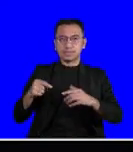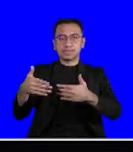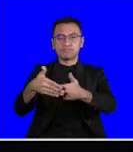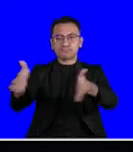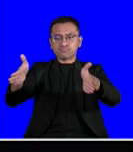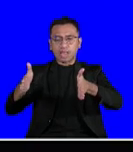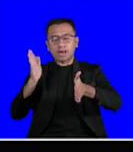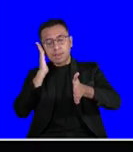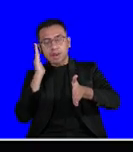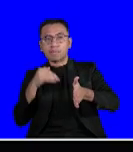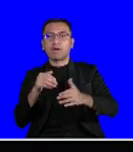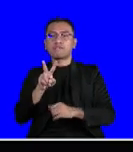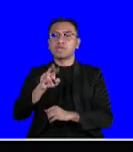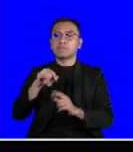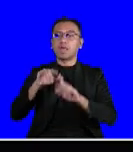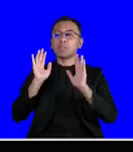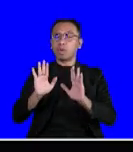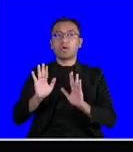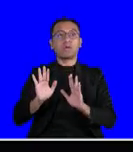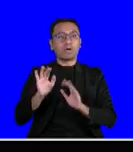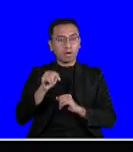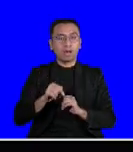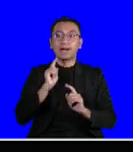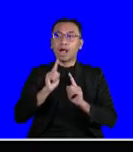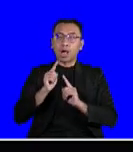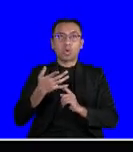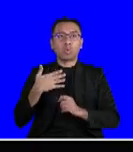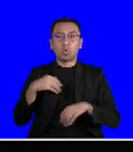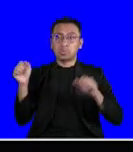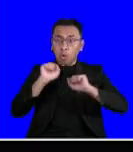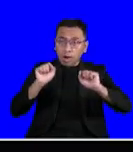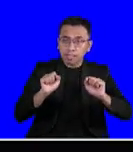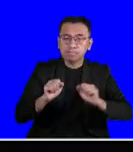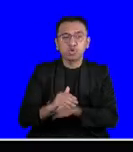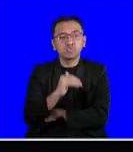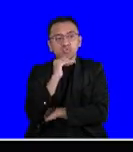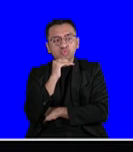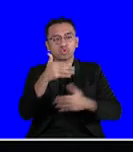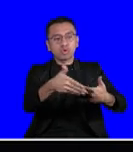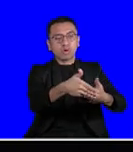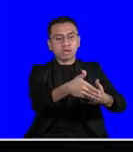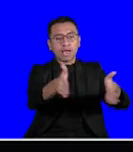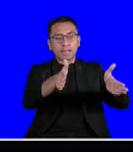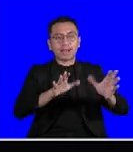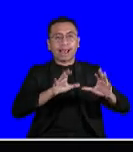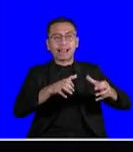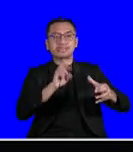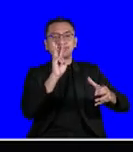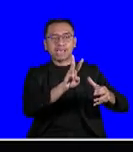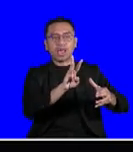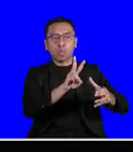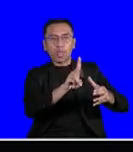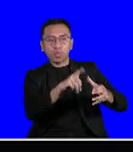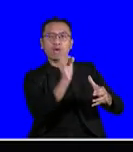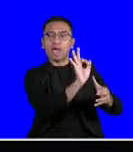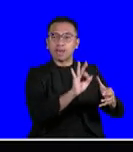kelas VIP. Nah, pada saat terjadi emergency kan kita tidak bisa menunggu ya untuk sampai tersedianya kamar untuk